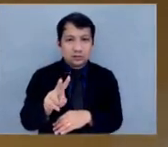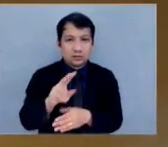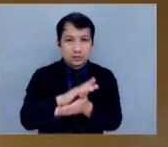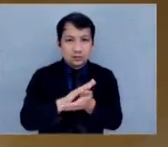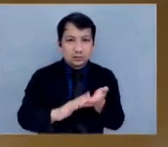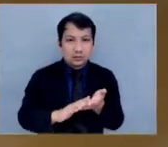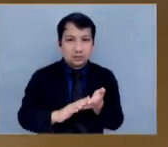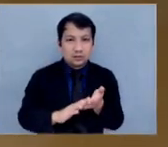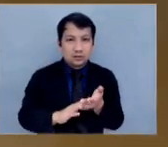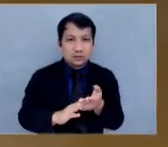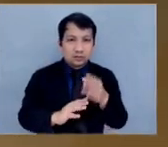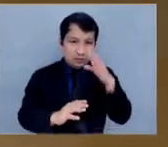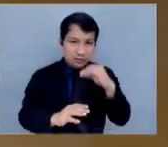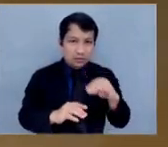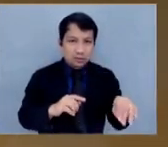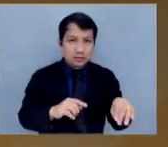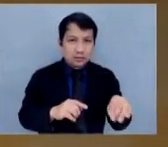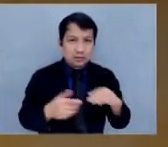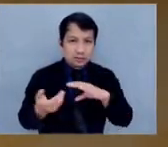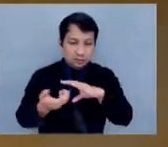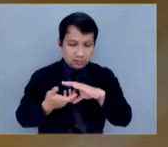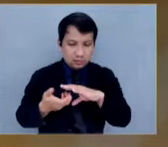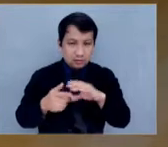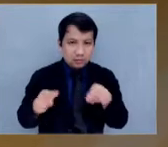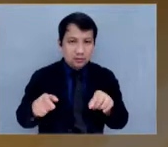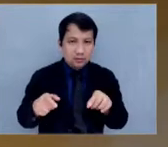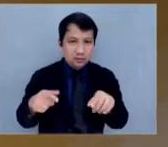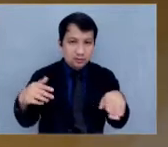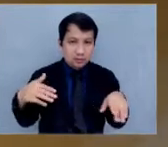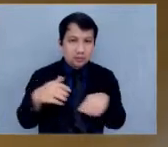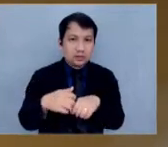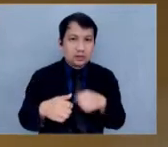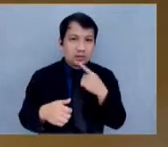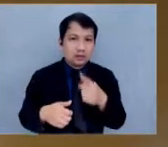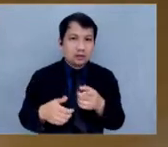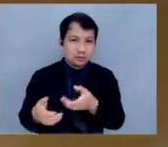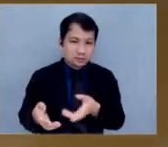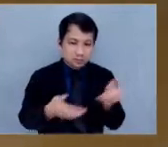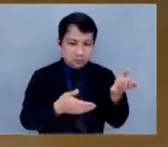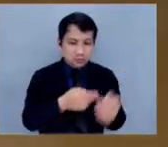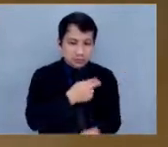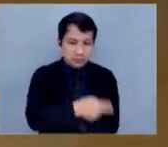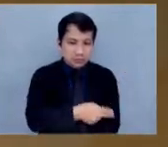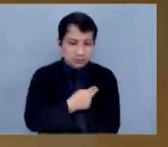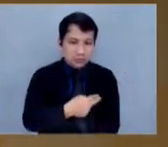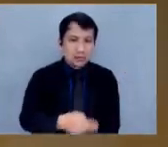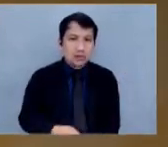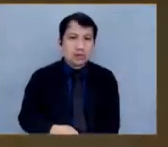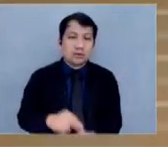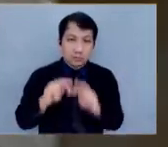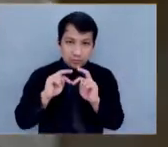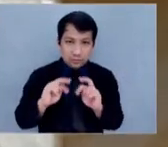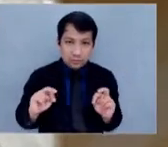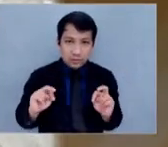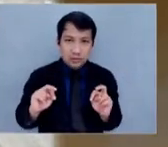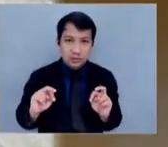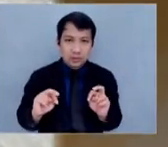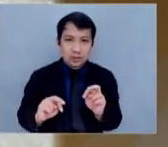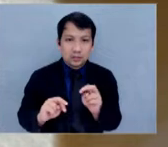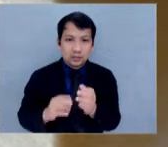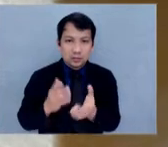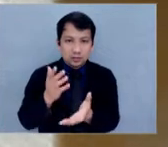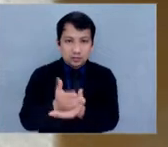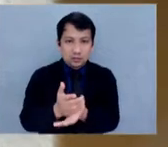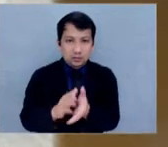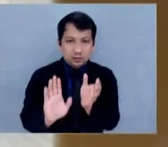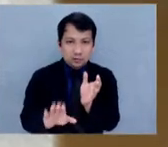ng isang lalaking customer matapos maipit sa insidente. Agad silang dinala sa ospital. Base sa investigasyon, imbis na preno, silinyador